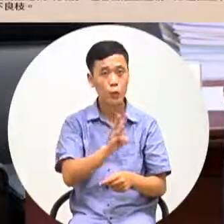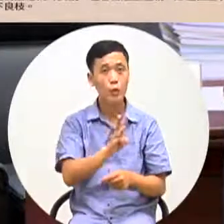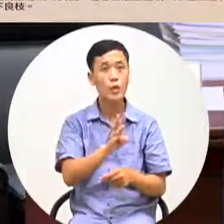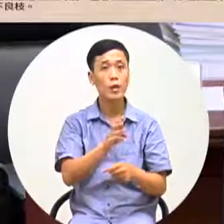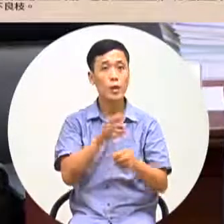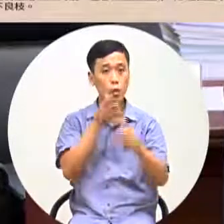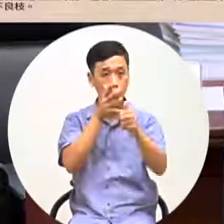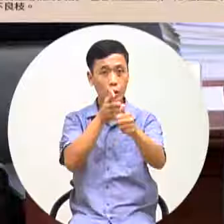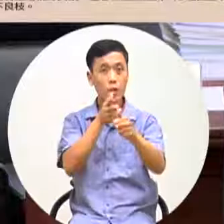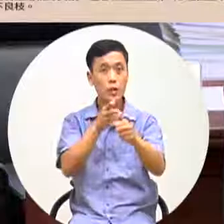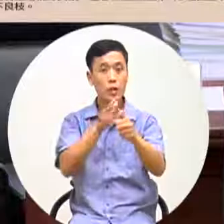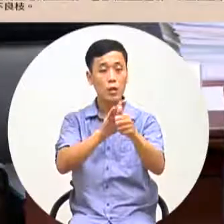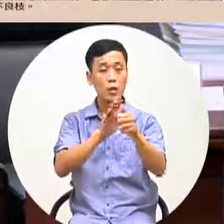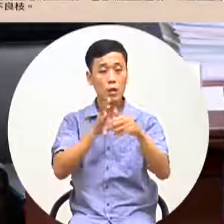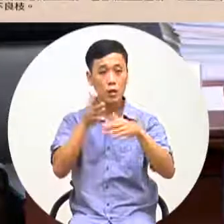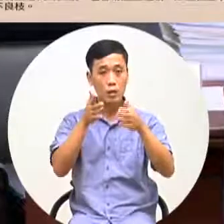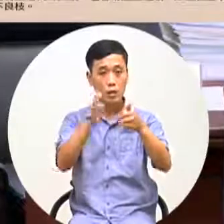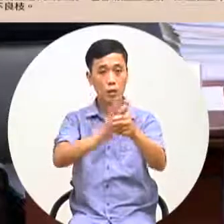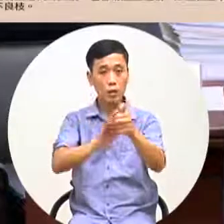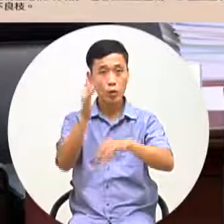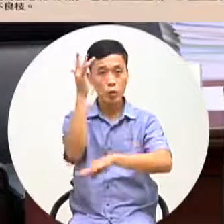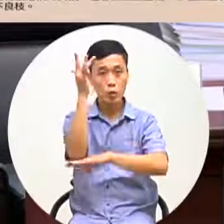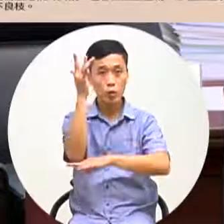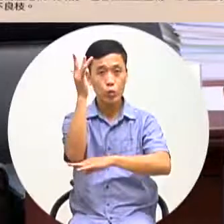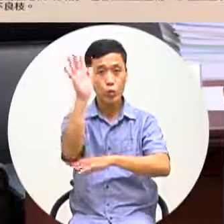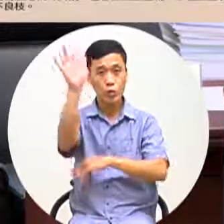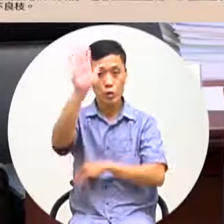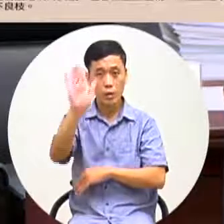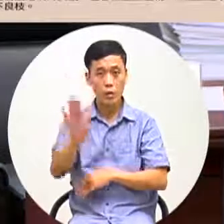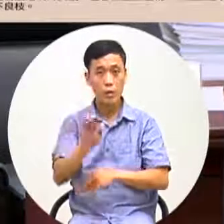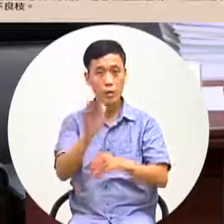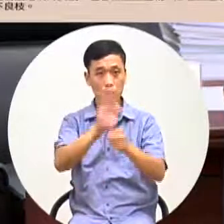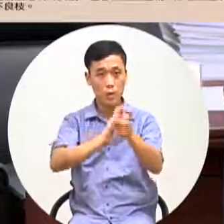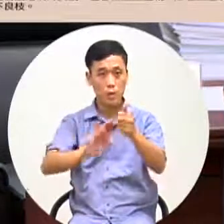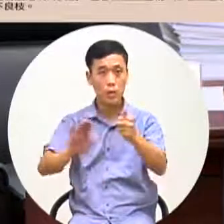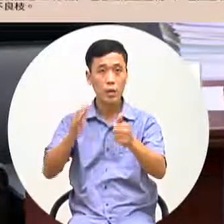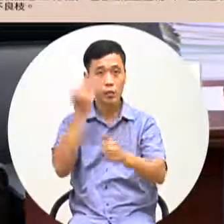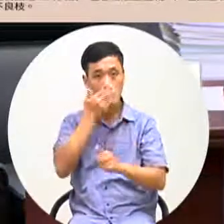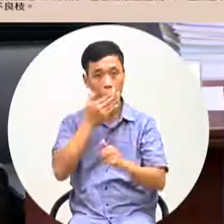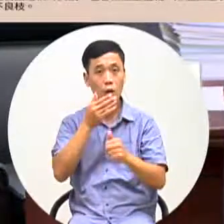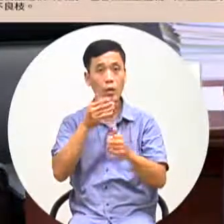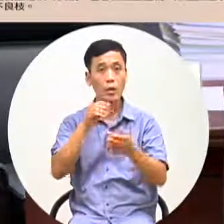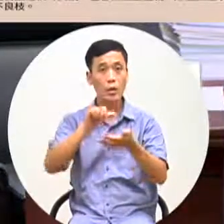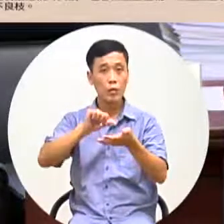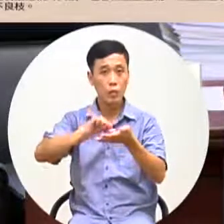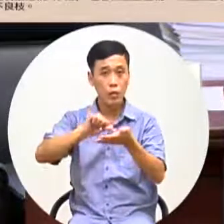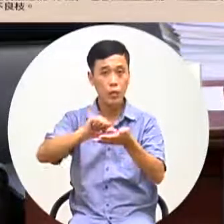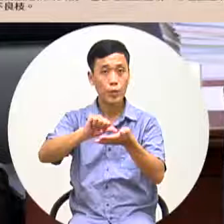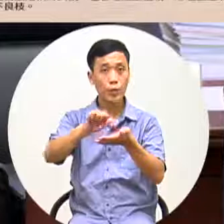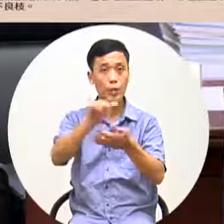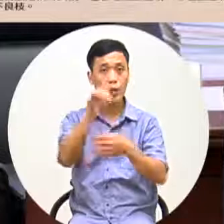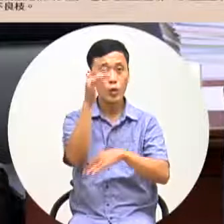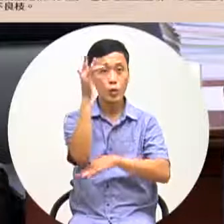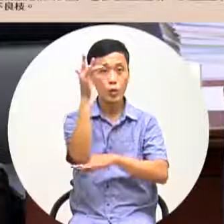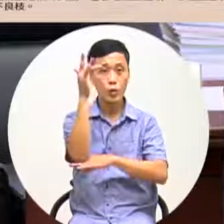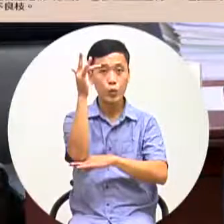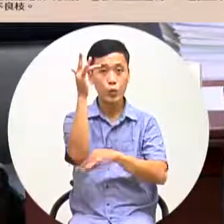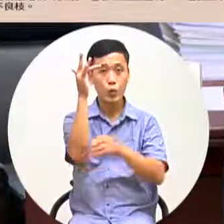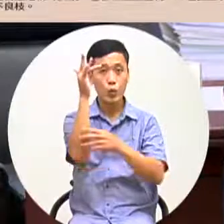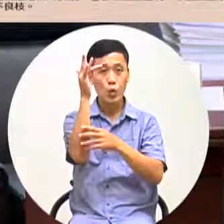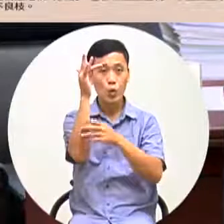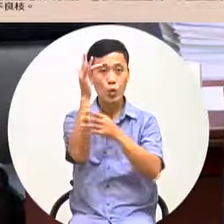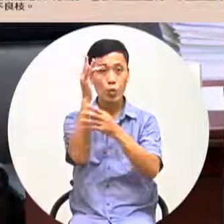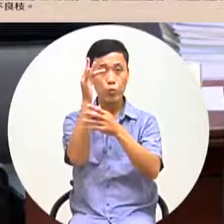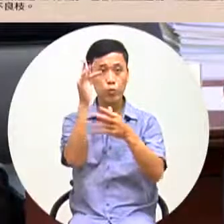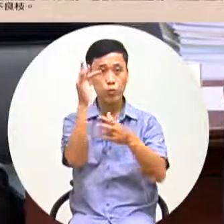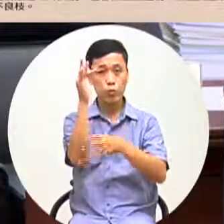结构的美观，容易产生植栽形体偏重现象，因此可判定为不良枝。我们